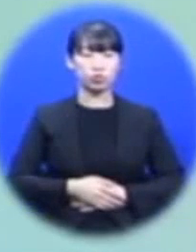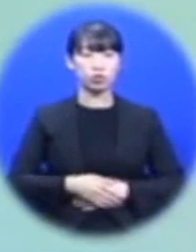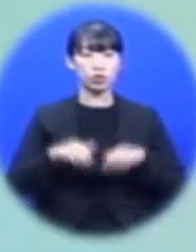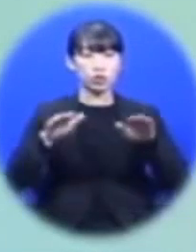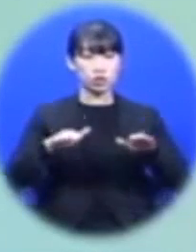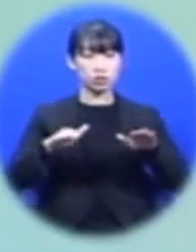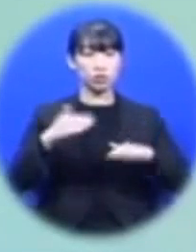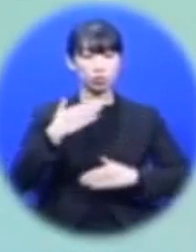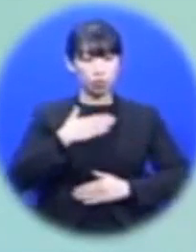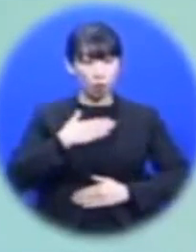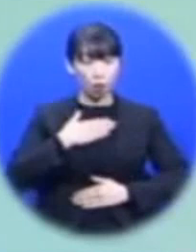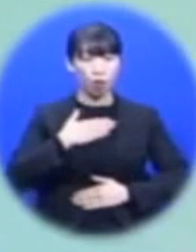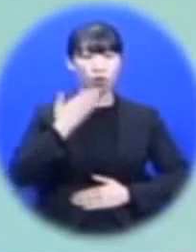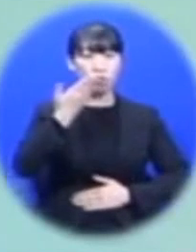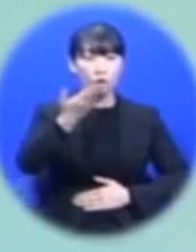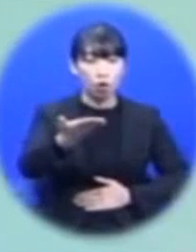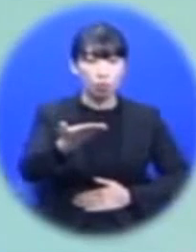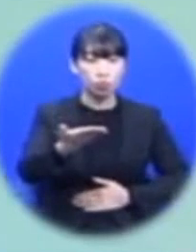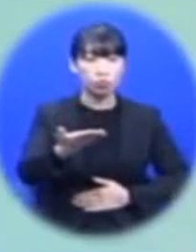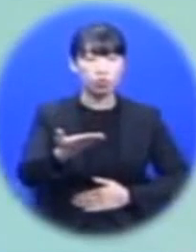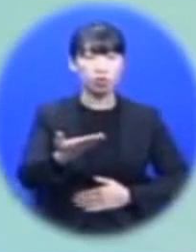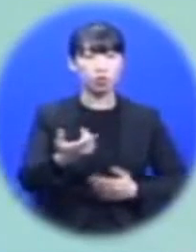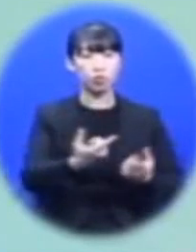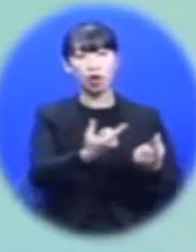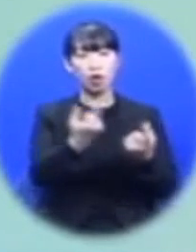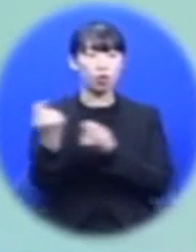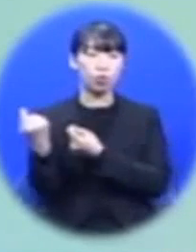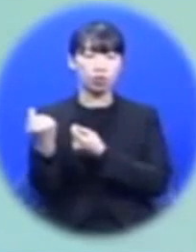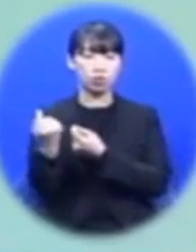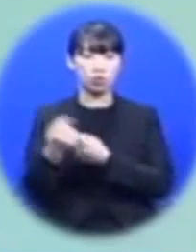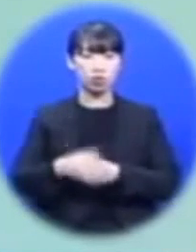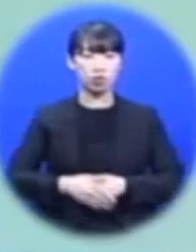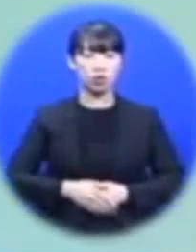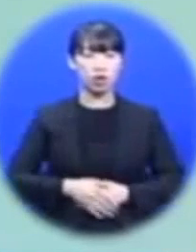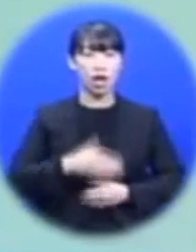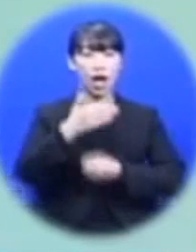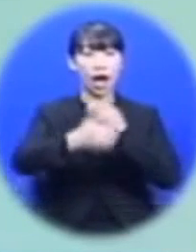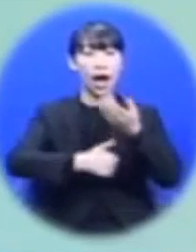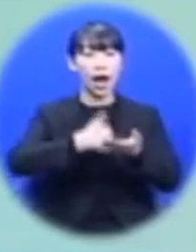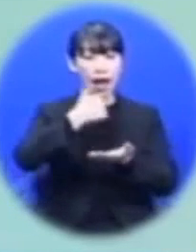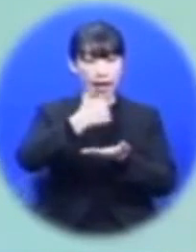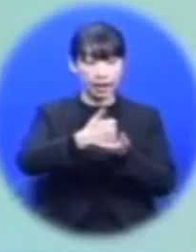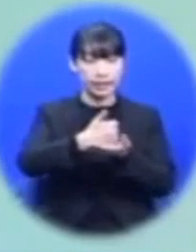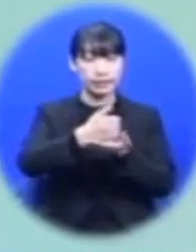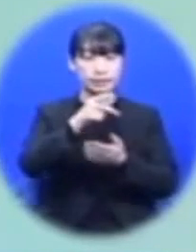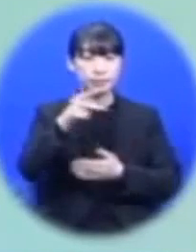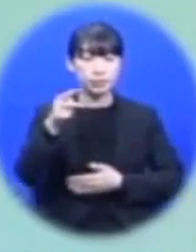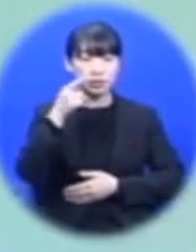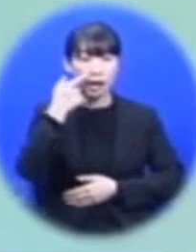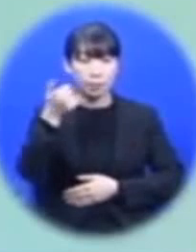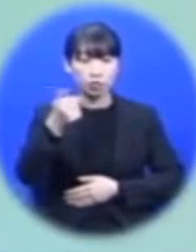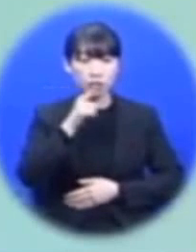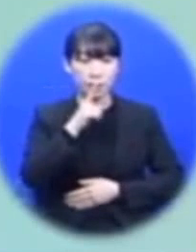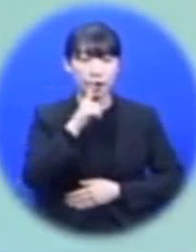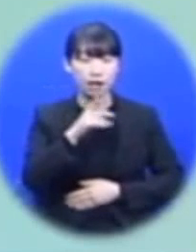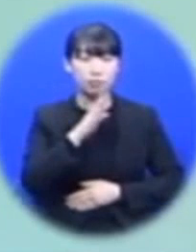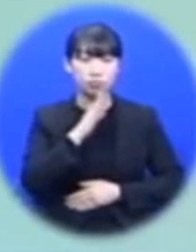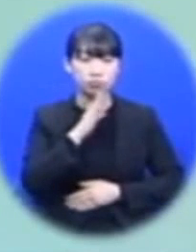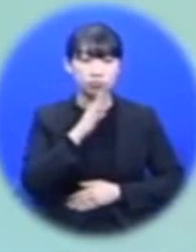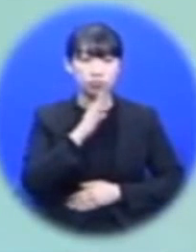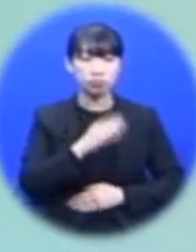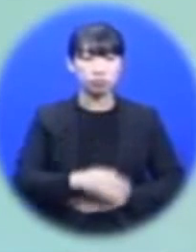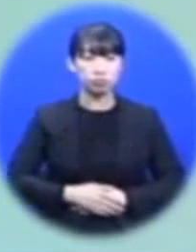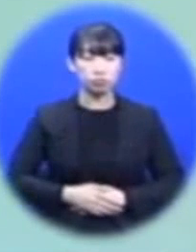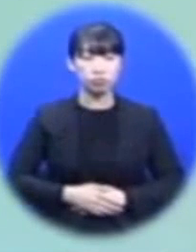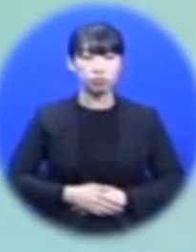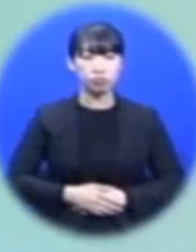저에게 여러분에게 똑같은 일이 벌어지고 있잖아요 여러분은 하나님께 기도할 때 아버지라고 그러지 않습니까 아니 도대체